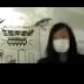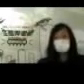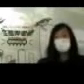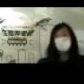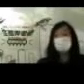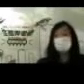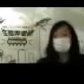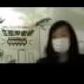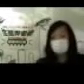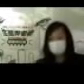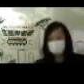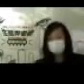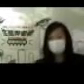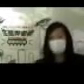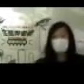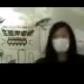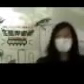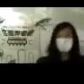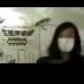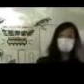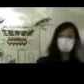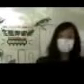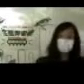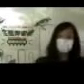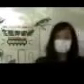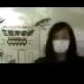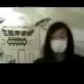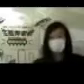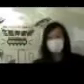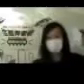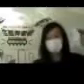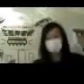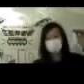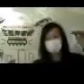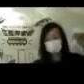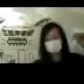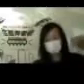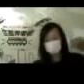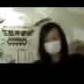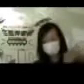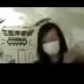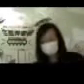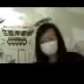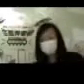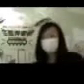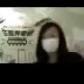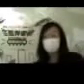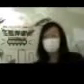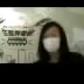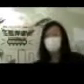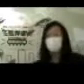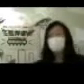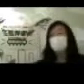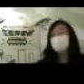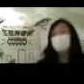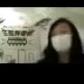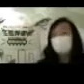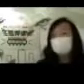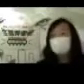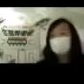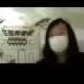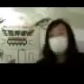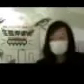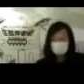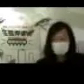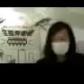好，咁咧我哋就。去了錦田，由錦田呢就翻去港島區啦。